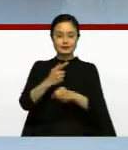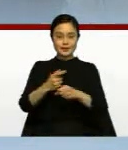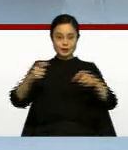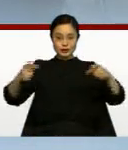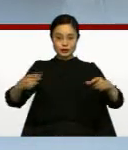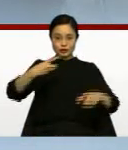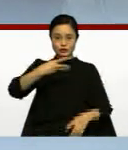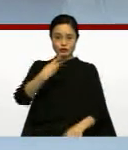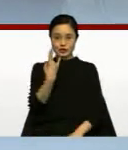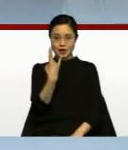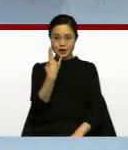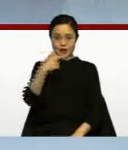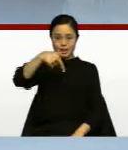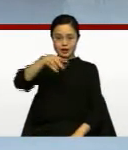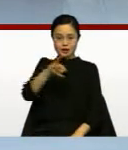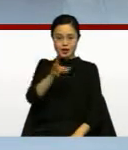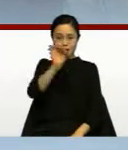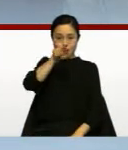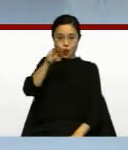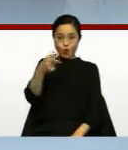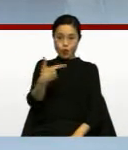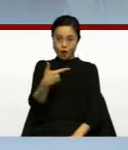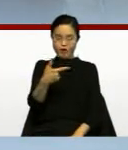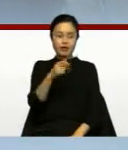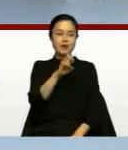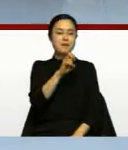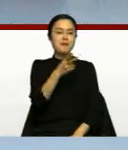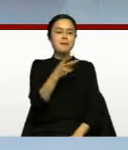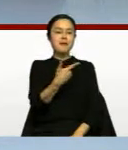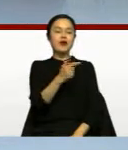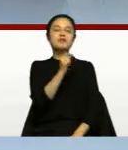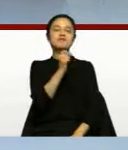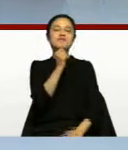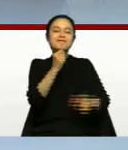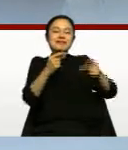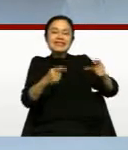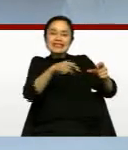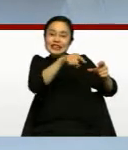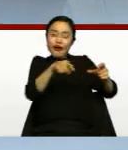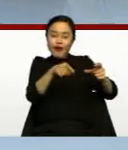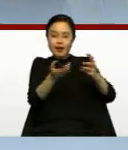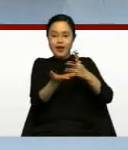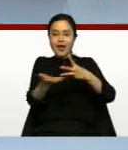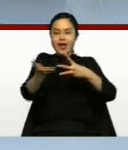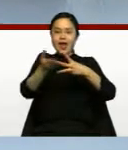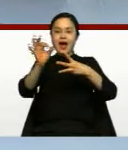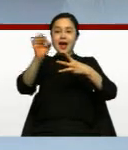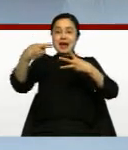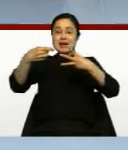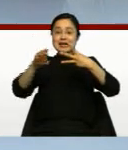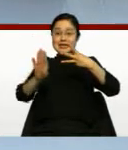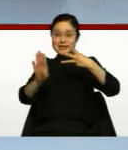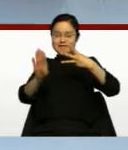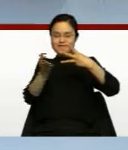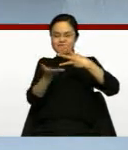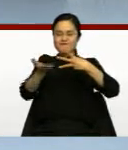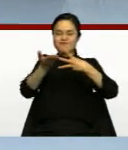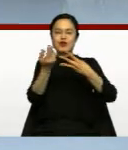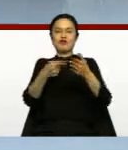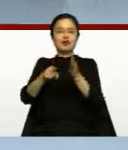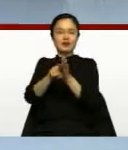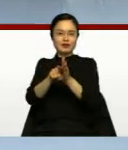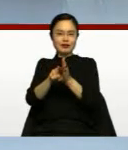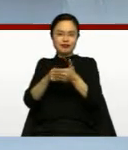남양주 퇴계원면이 읍승격을 추진 중입니다. 지금 지역 단체들을 중심으로 서명운동을 진행 중인데요. 올해